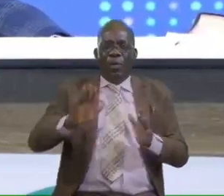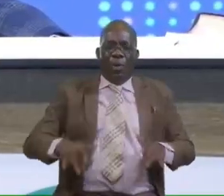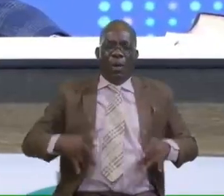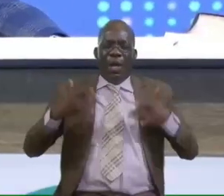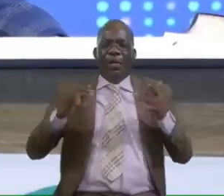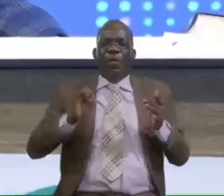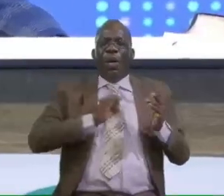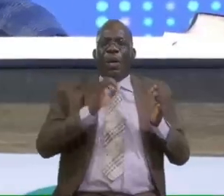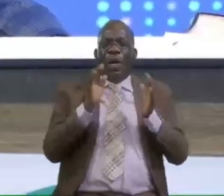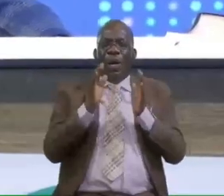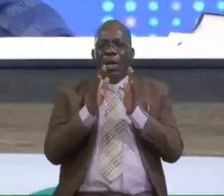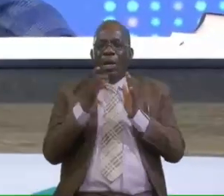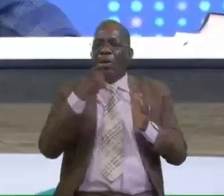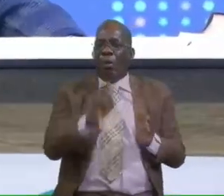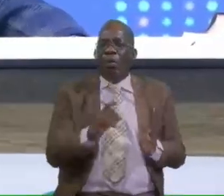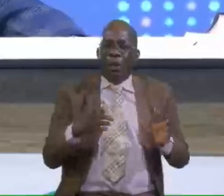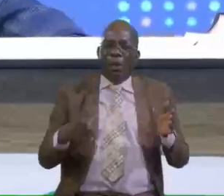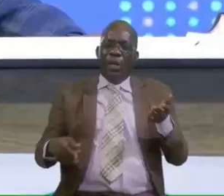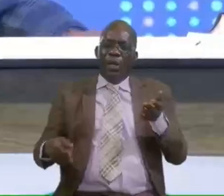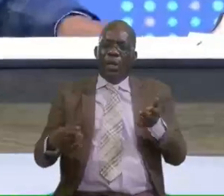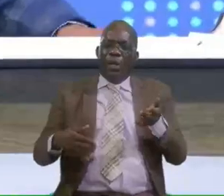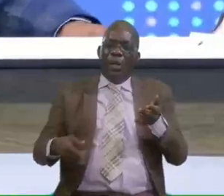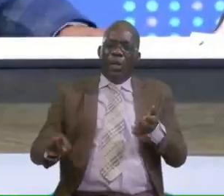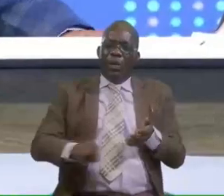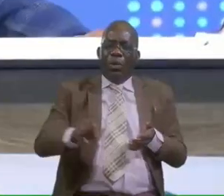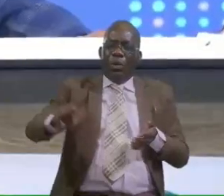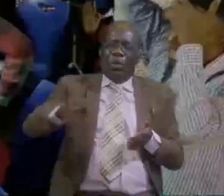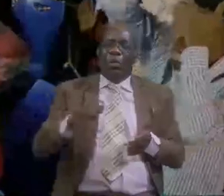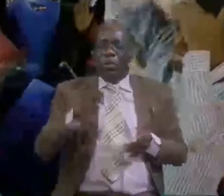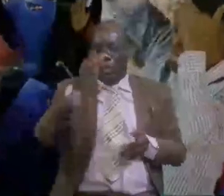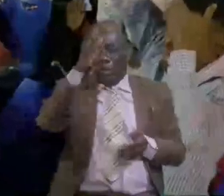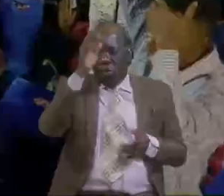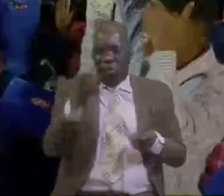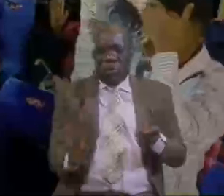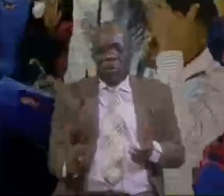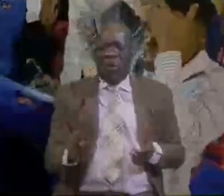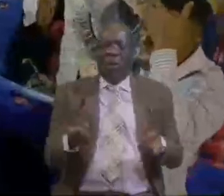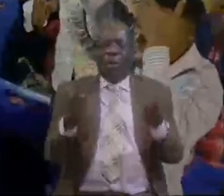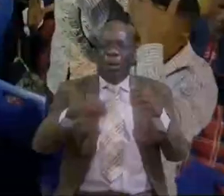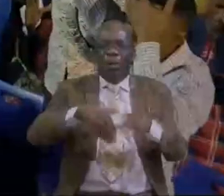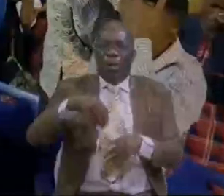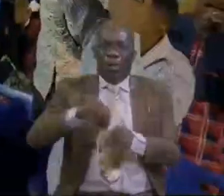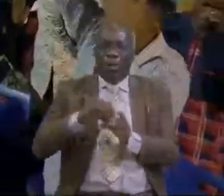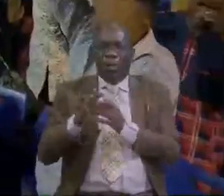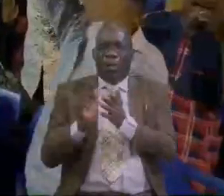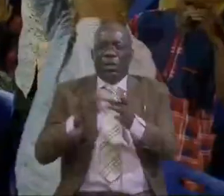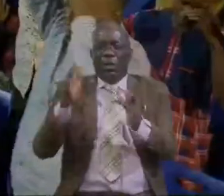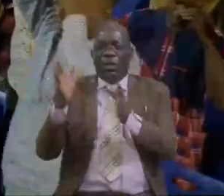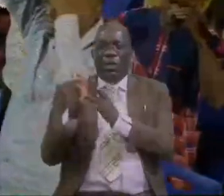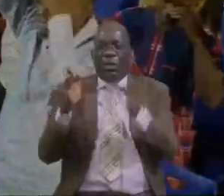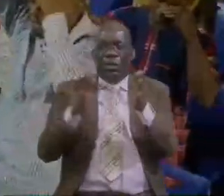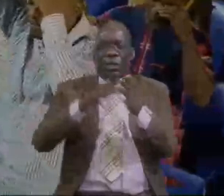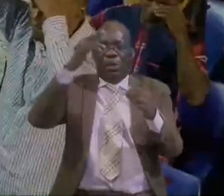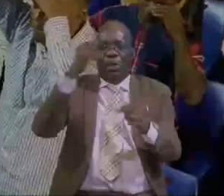détruisant ta vie, je commande à ces démons, sortez au nom de Jésus.